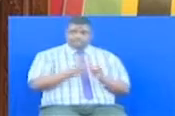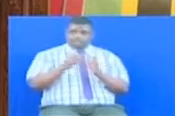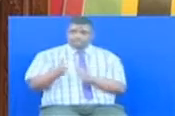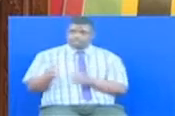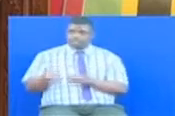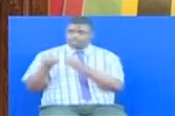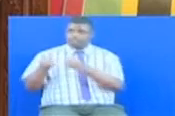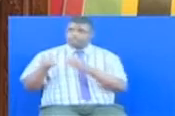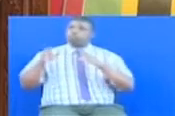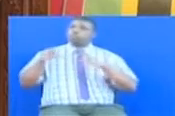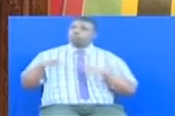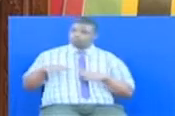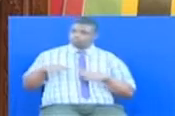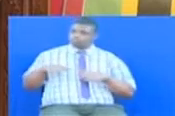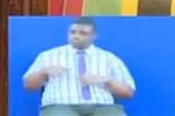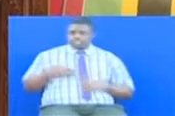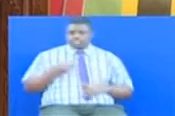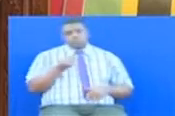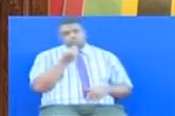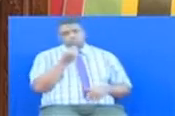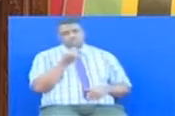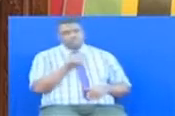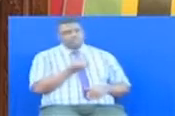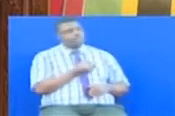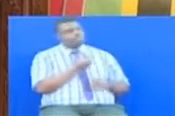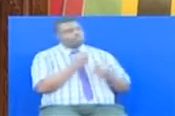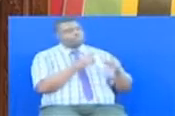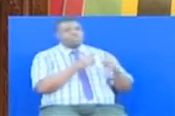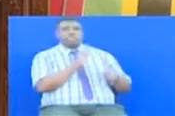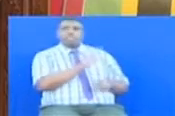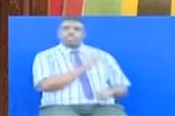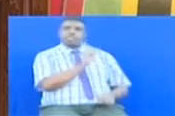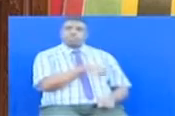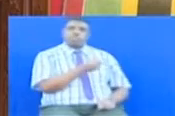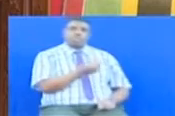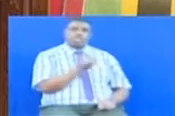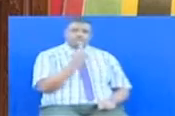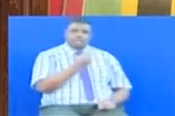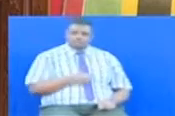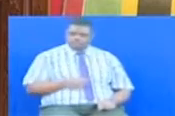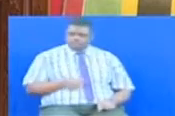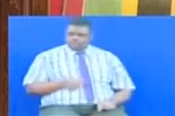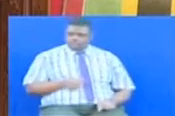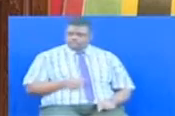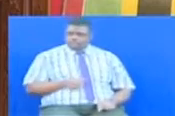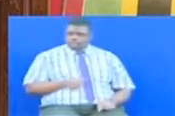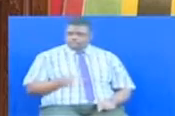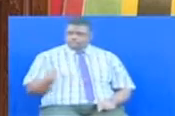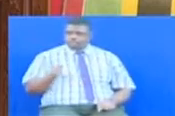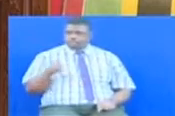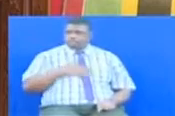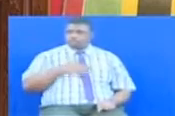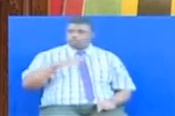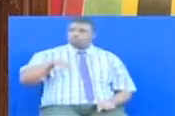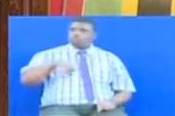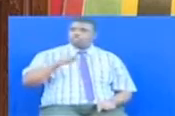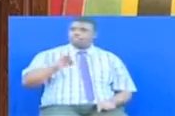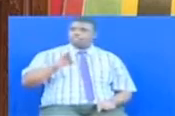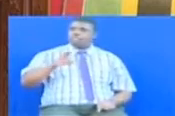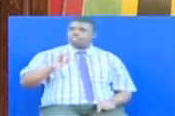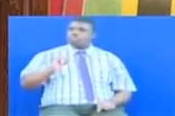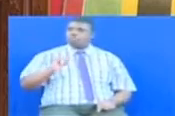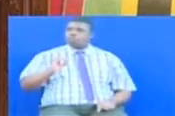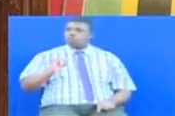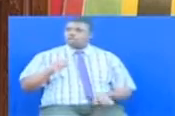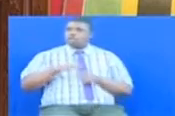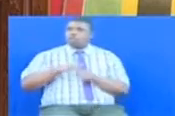lakini majani yake yatakuwa dawa. Na mzee wangu Jafo wa nyungu anatumia majani, na